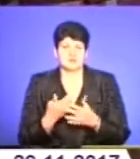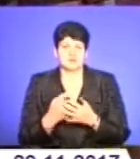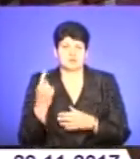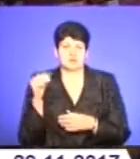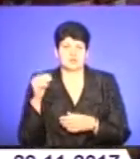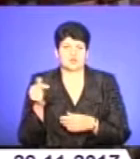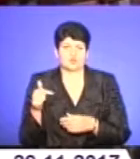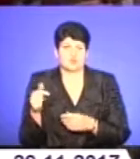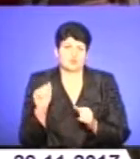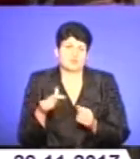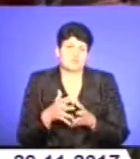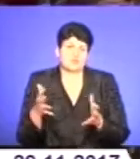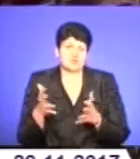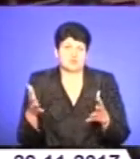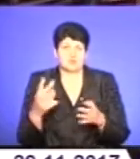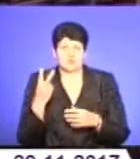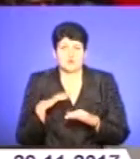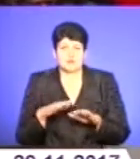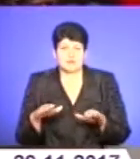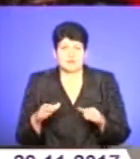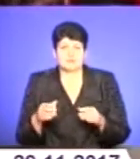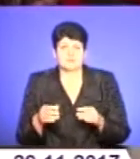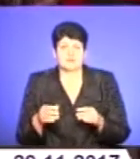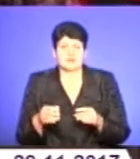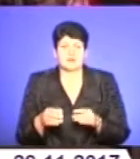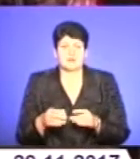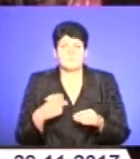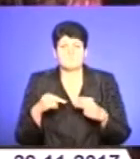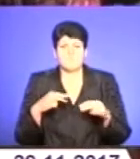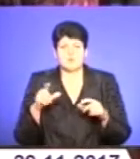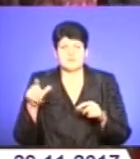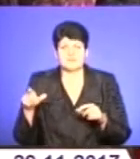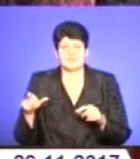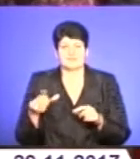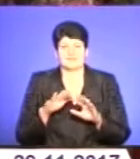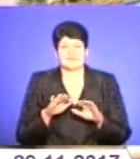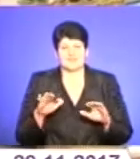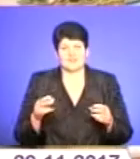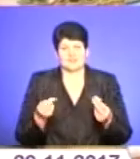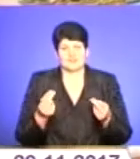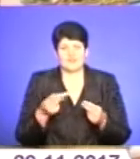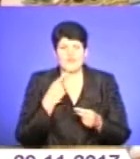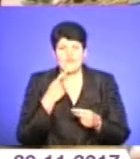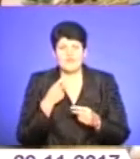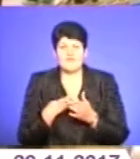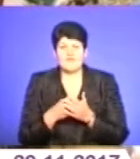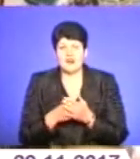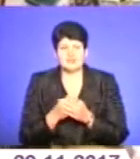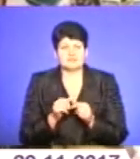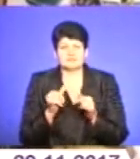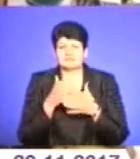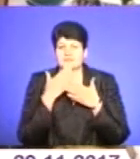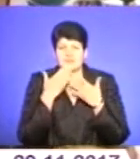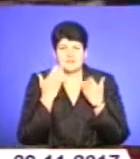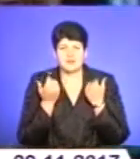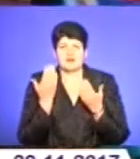1000 гривень. Може і більше. Бо і дітей треба більше. Продавці дитячих іграшок переконують, вартість їхніх товарів з минулого року майже не зросла.